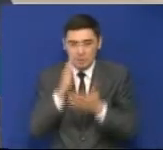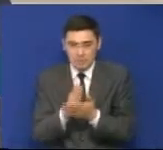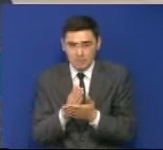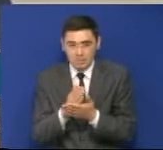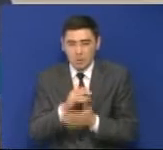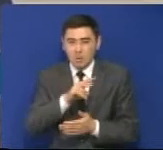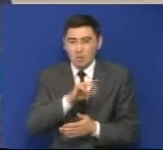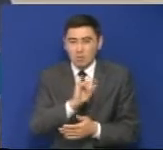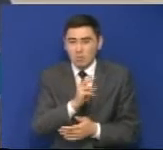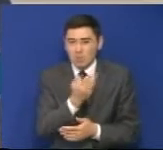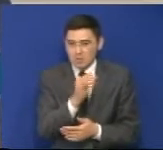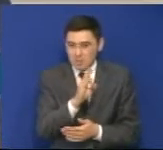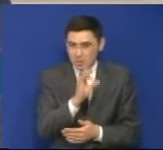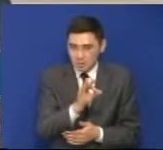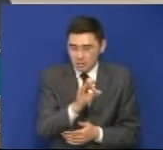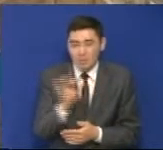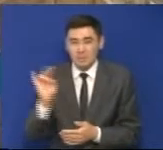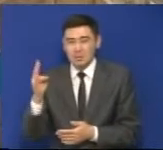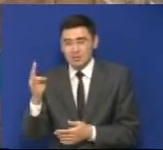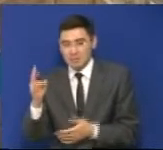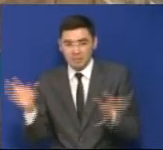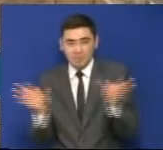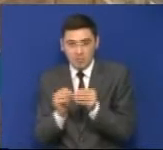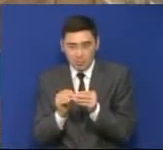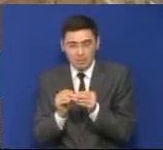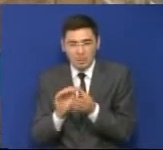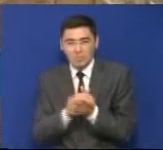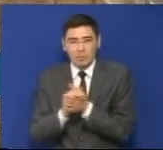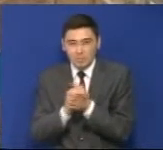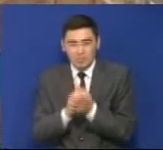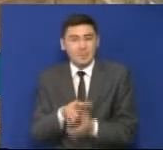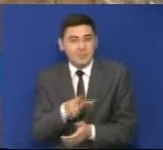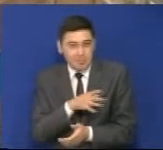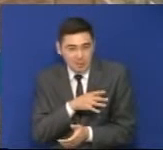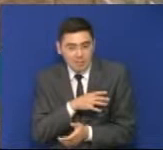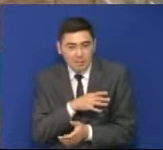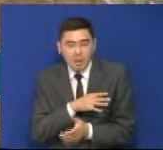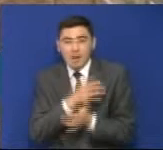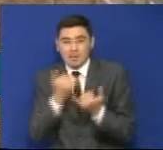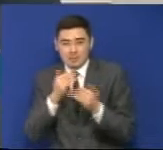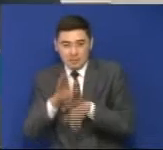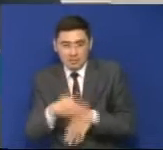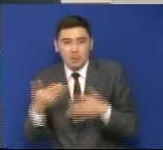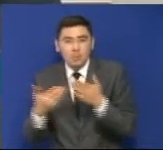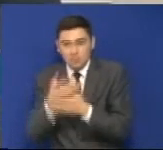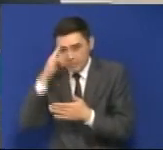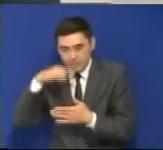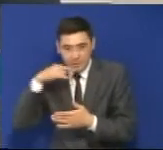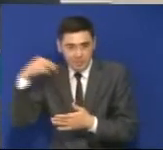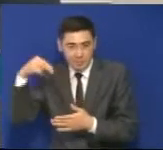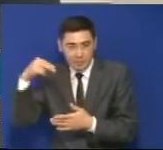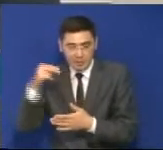пен Лукашенконың достығы қос халықтың қарым-қатынасын одан әрі жақсартуға сеп болса, Қазақтың жаңа басшысымен Беларусь